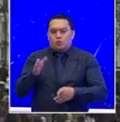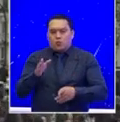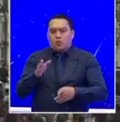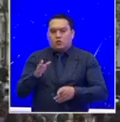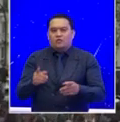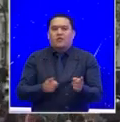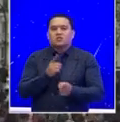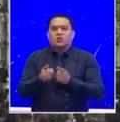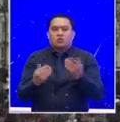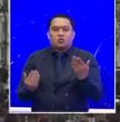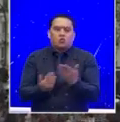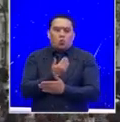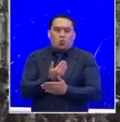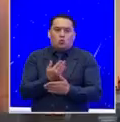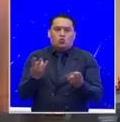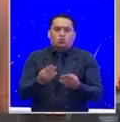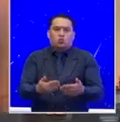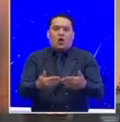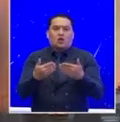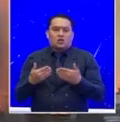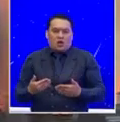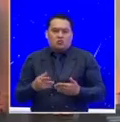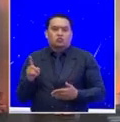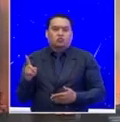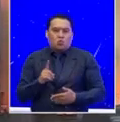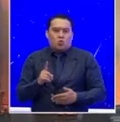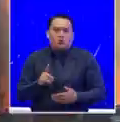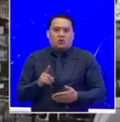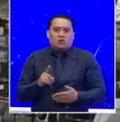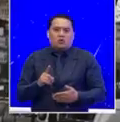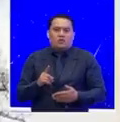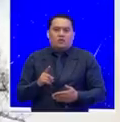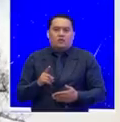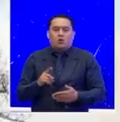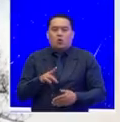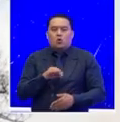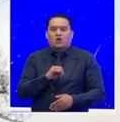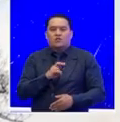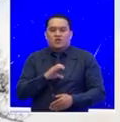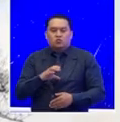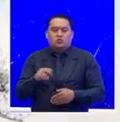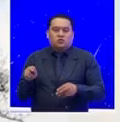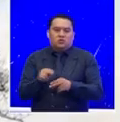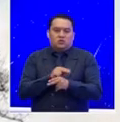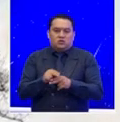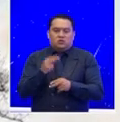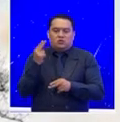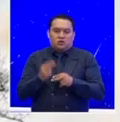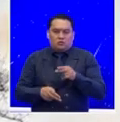за восстановление Нотр-Дама придется отложить до тех пор, пока не будет выиграна война с коронавирусом.